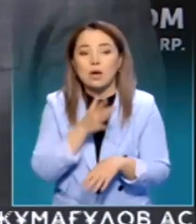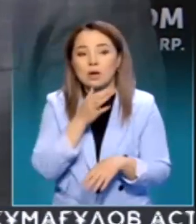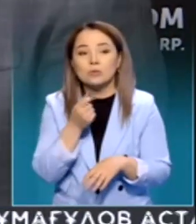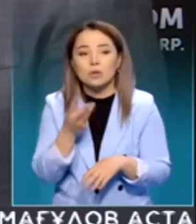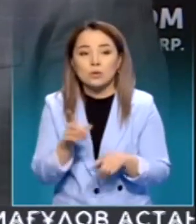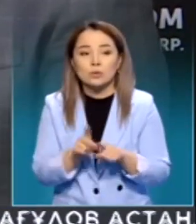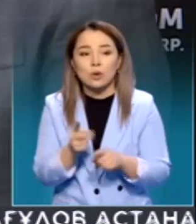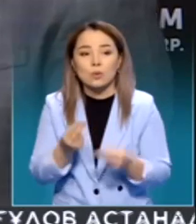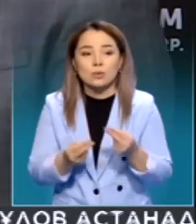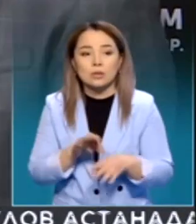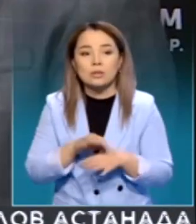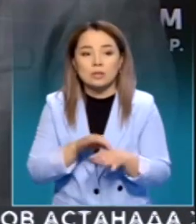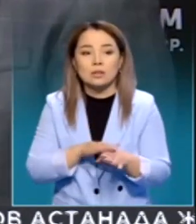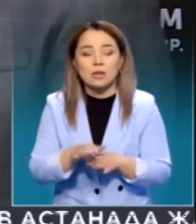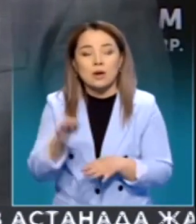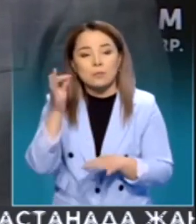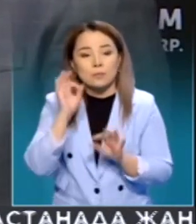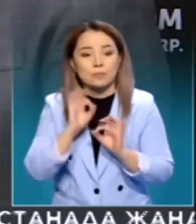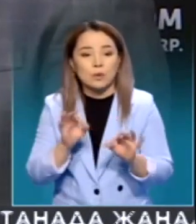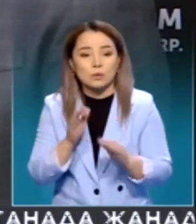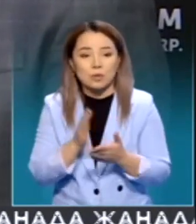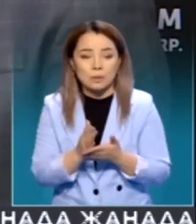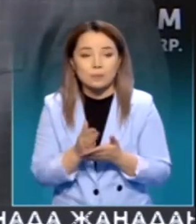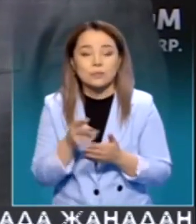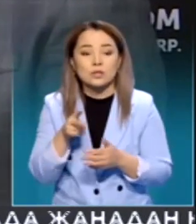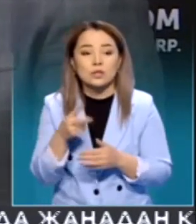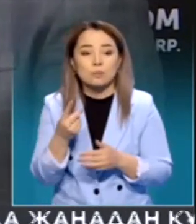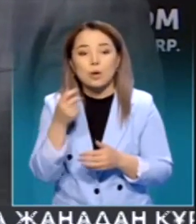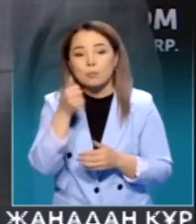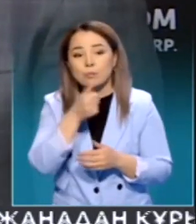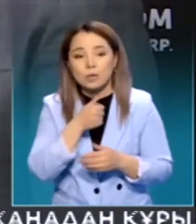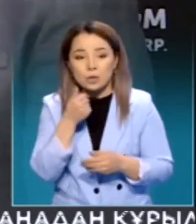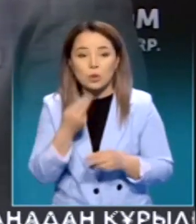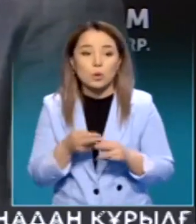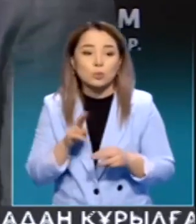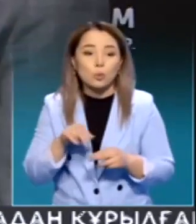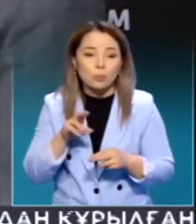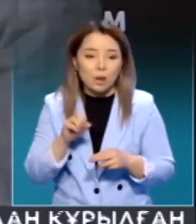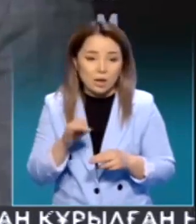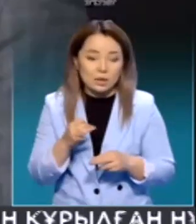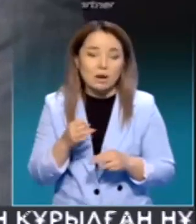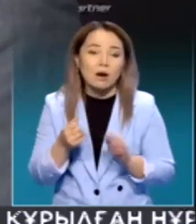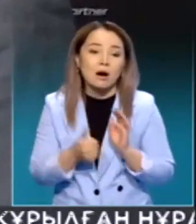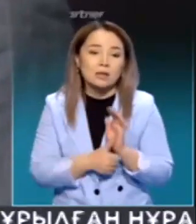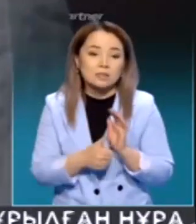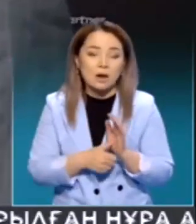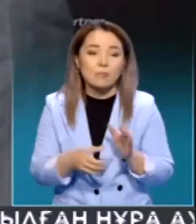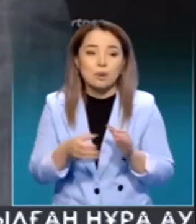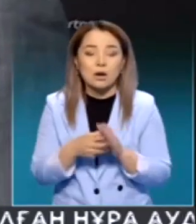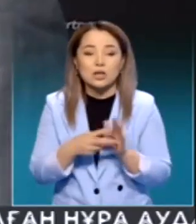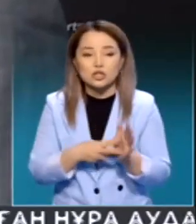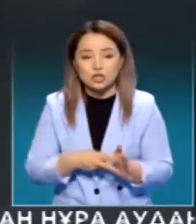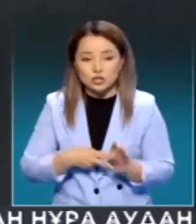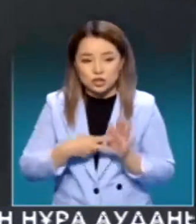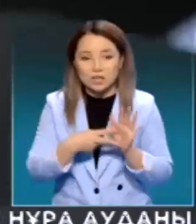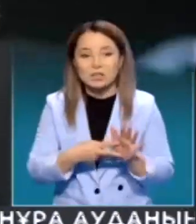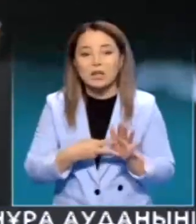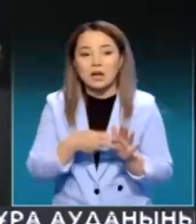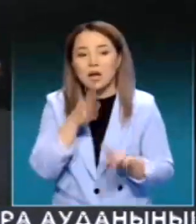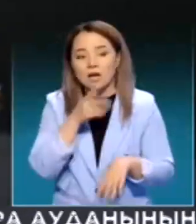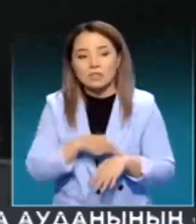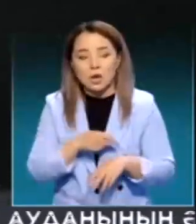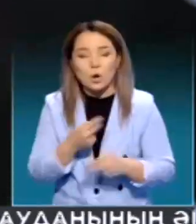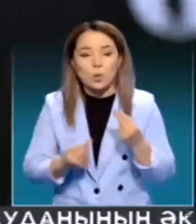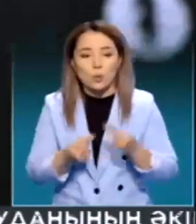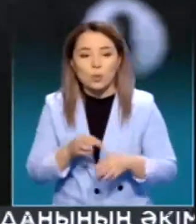мүмкін? Естеріңізге сала кетейін, 2021 жылы Дубайда 6-шы партия 7 сағаттан аса өткізілді.